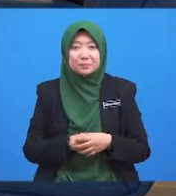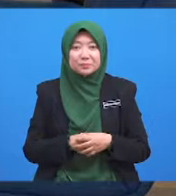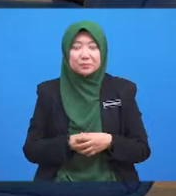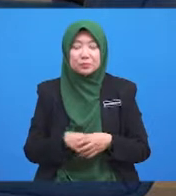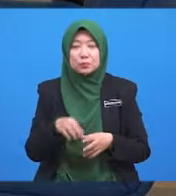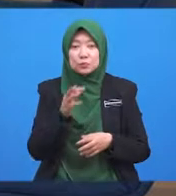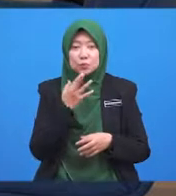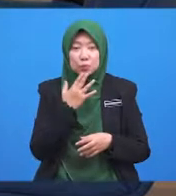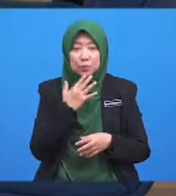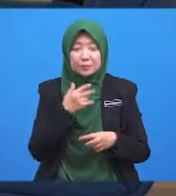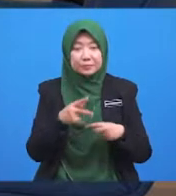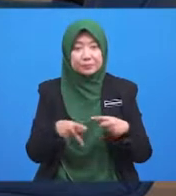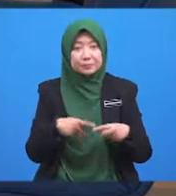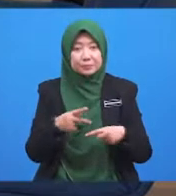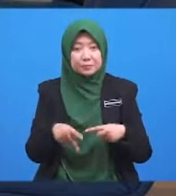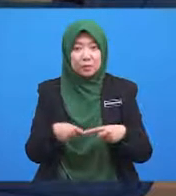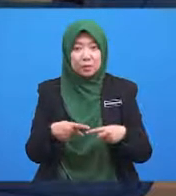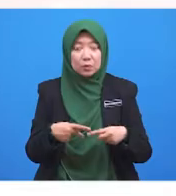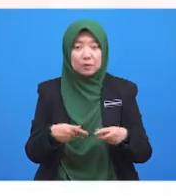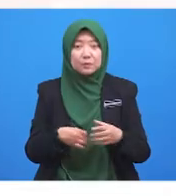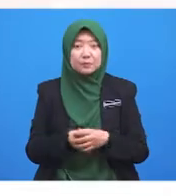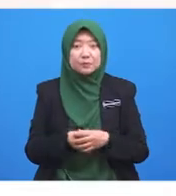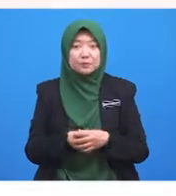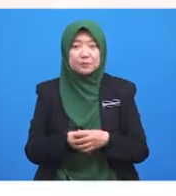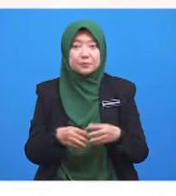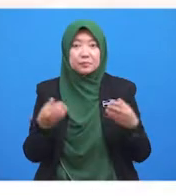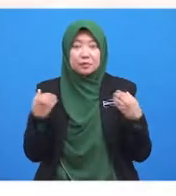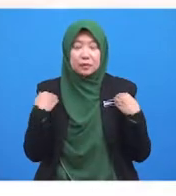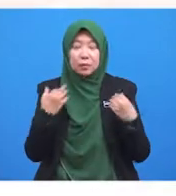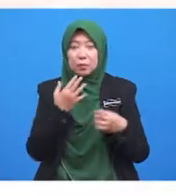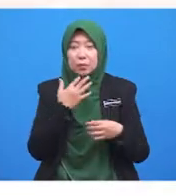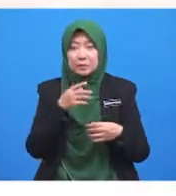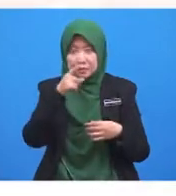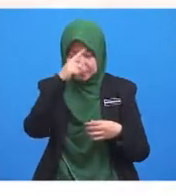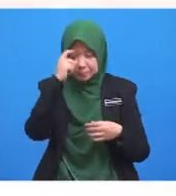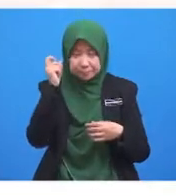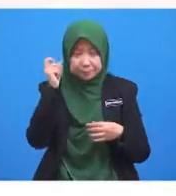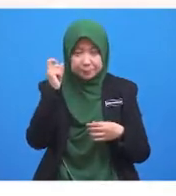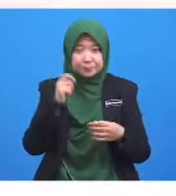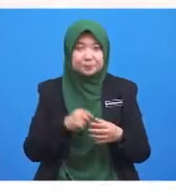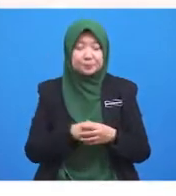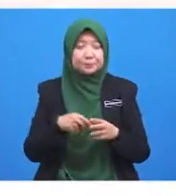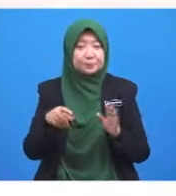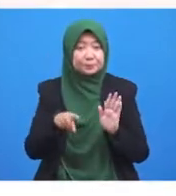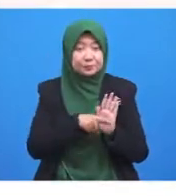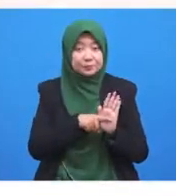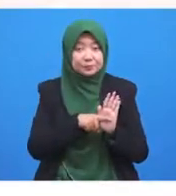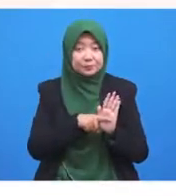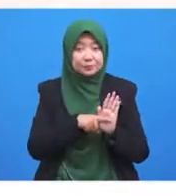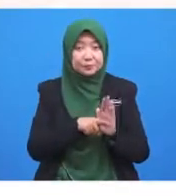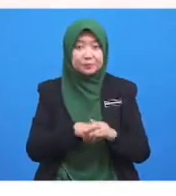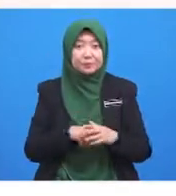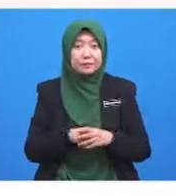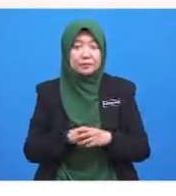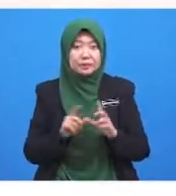Warna dawai mesin faradik yang dipasang pada pad mempunyai warna hitam, iaitu negatif, yang diletakkan